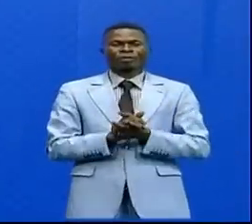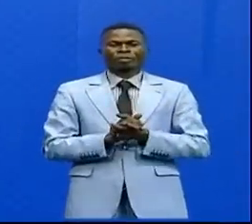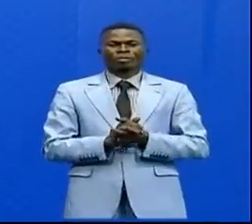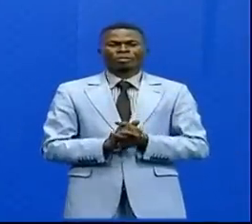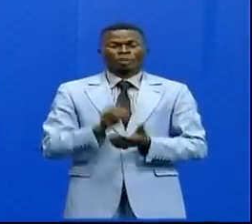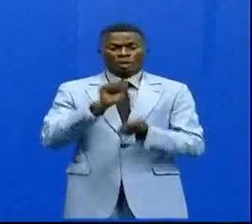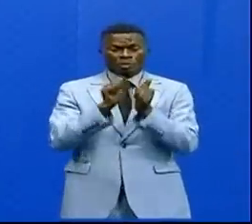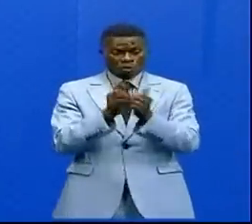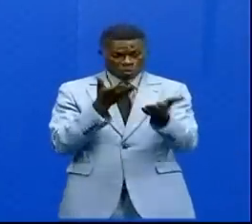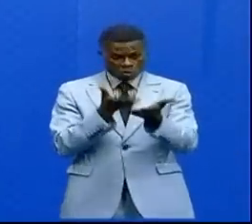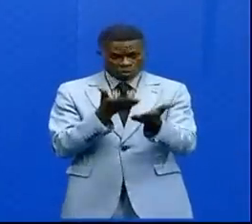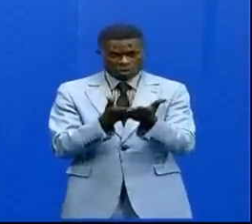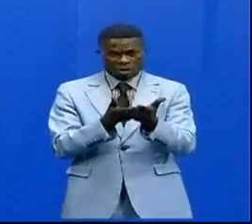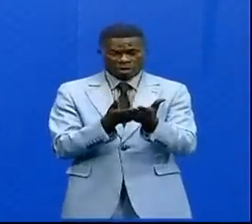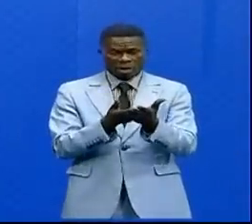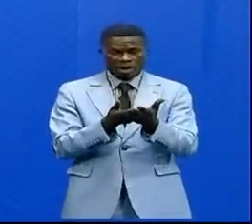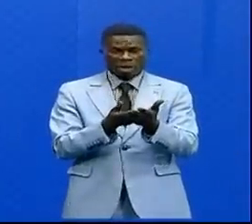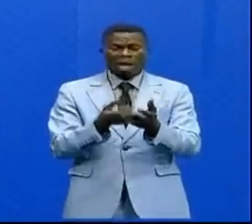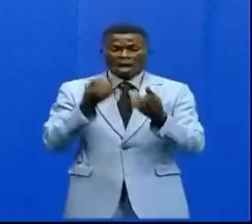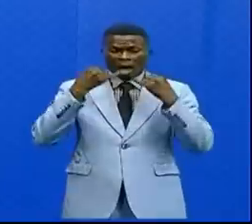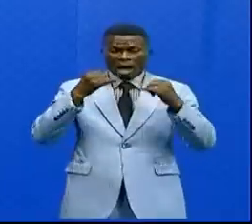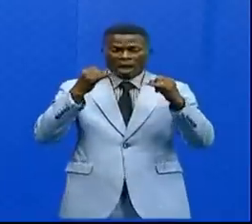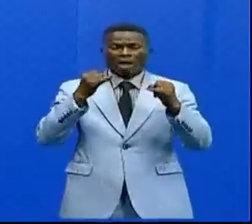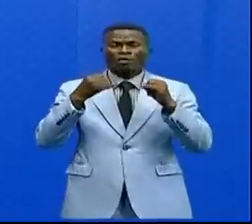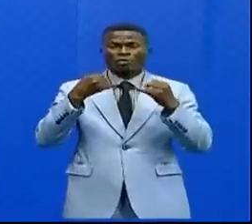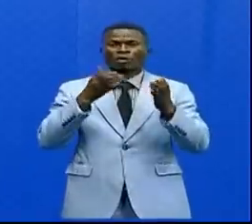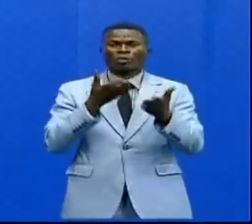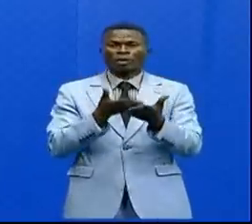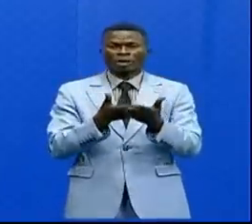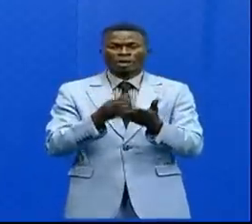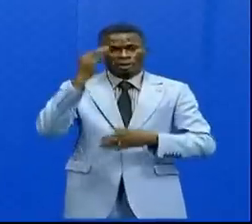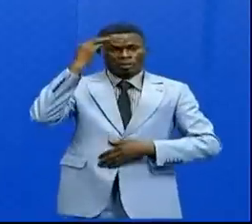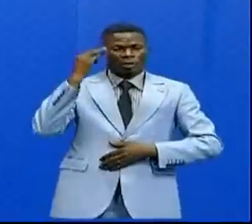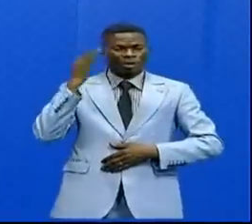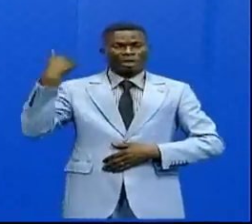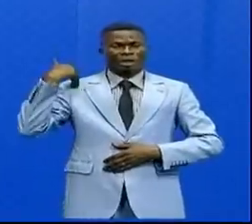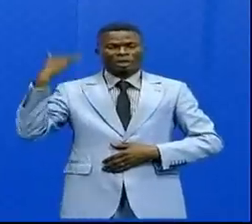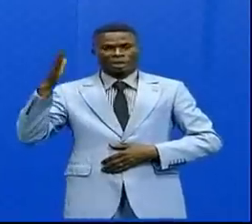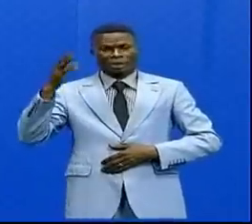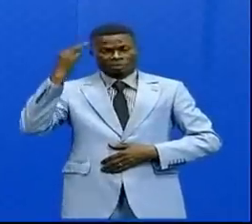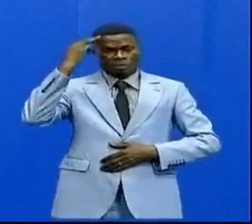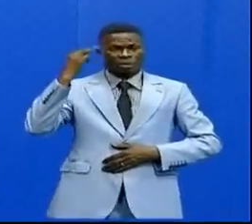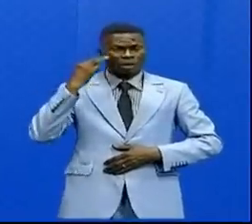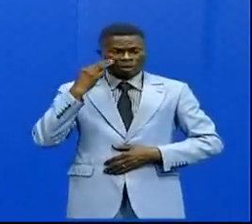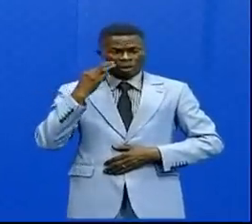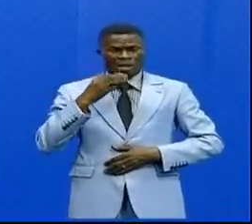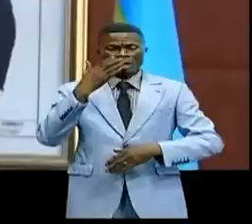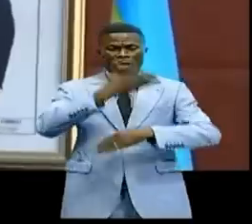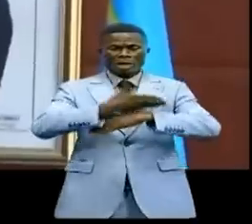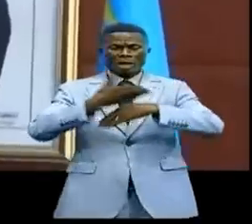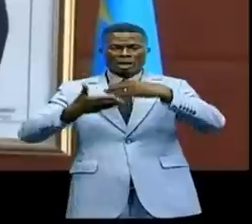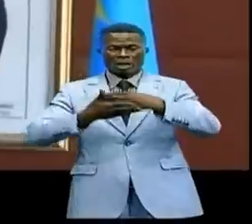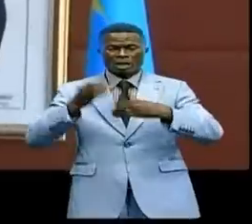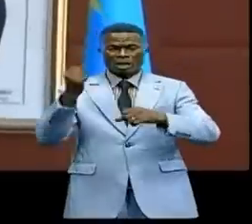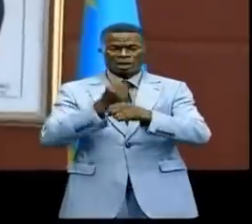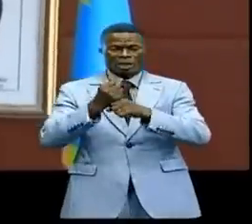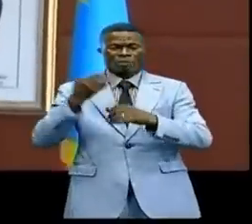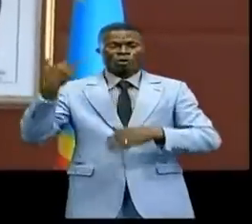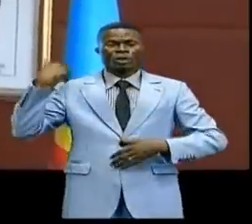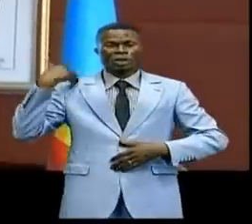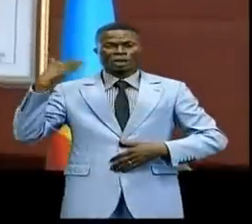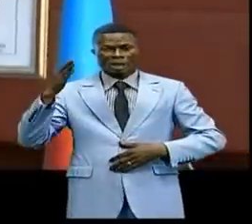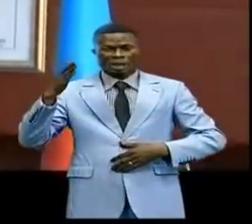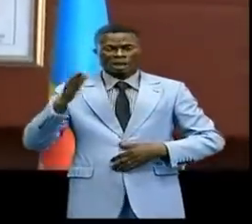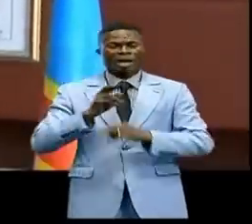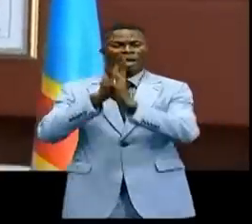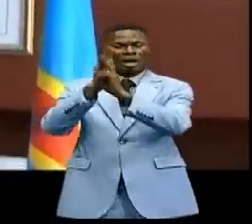Toujours sur ces chapitres de notes des points d'information, le ministre d'État, ministre des Infrastructures et Travaux publics, a